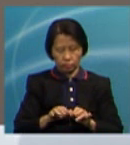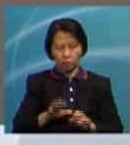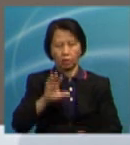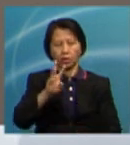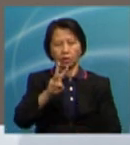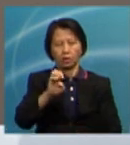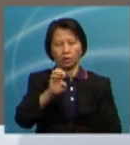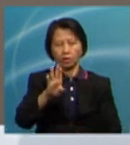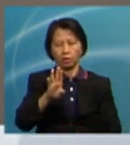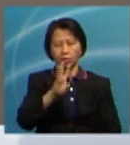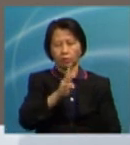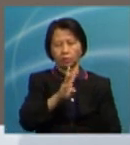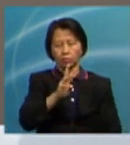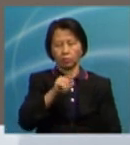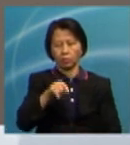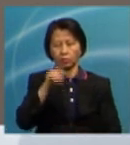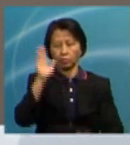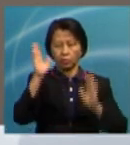sesawang